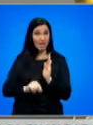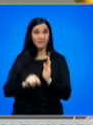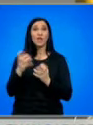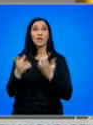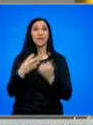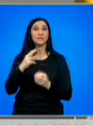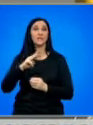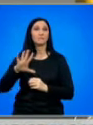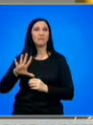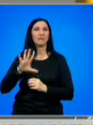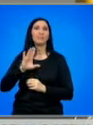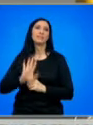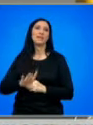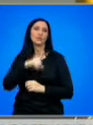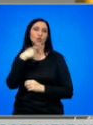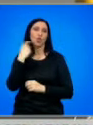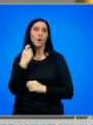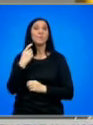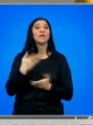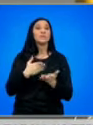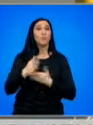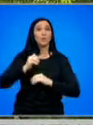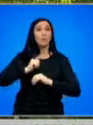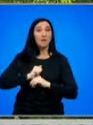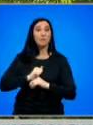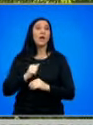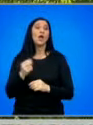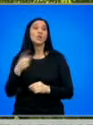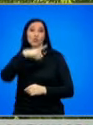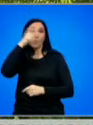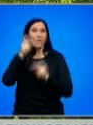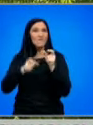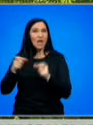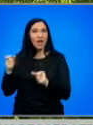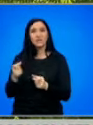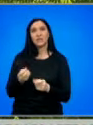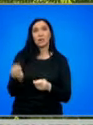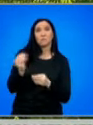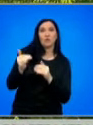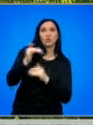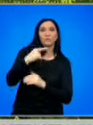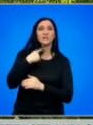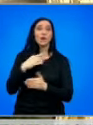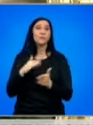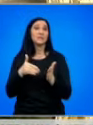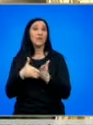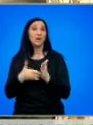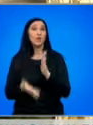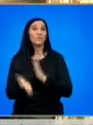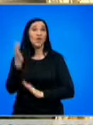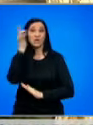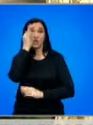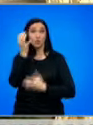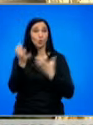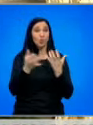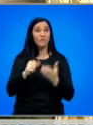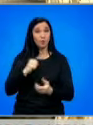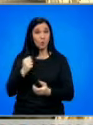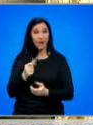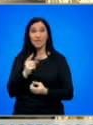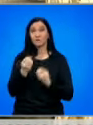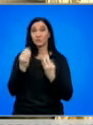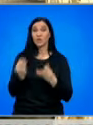кмета на София, топлофикациите, в частност столичната, трупат огромни загуби заради драстичния скок на синьото гориво през януари и невъзможността да